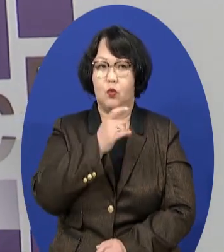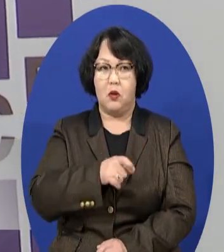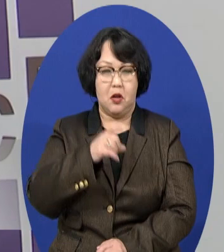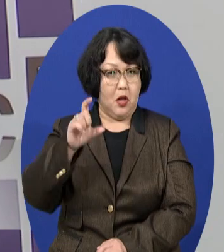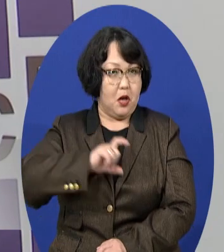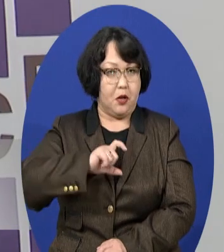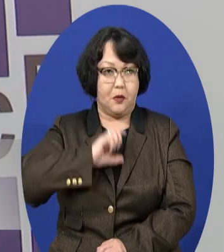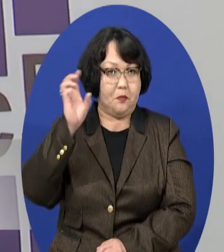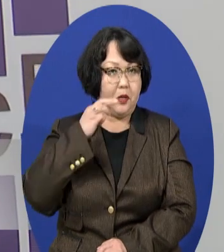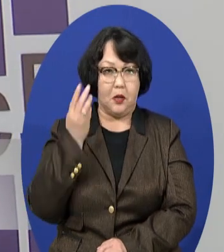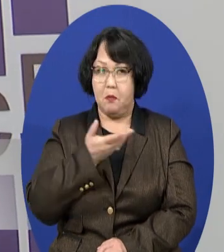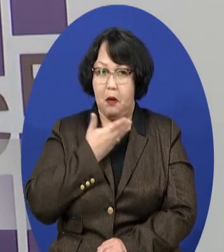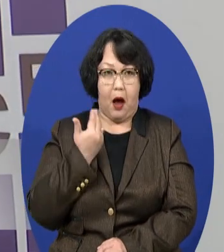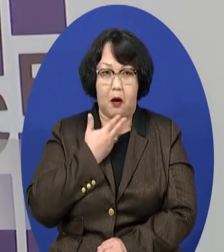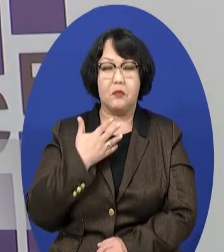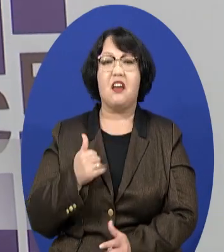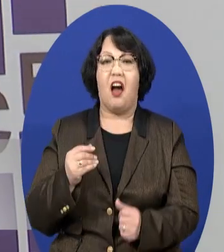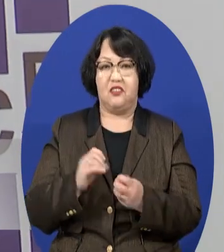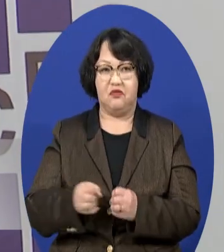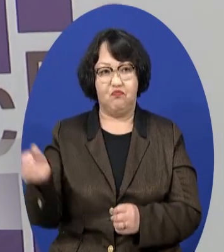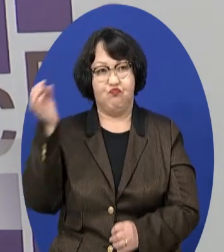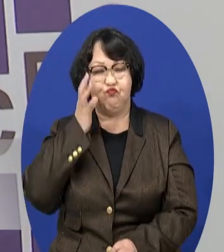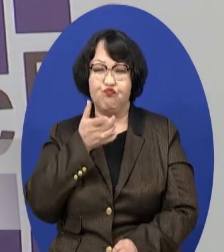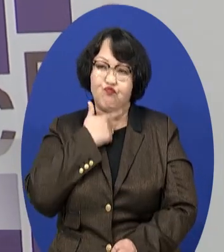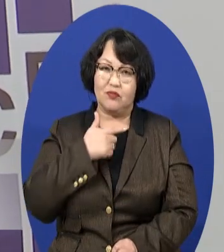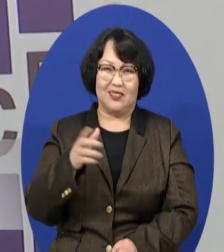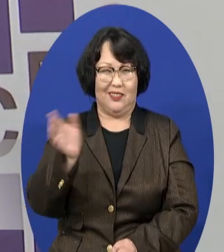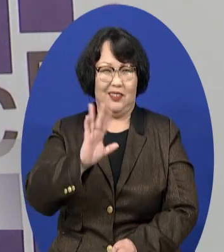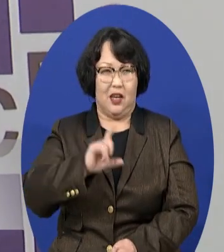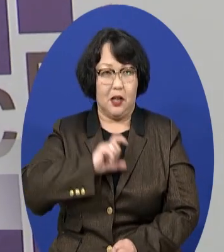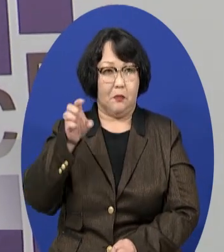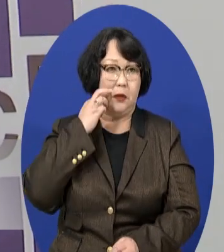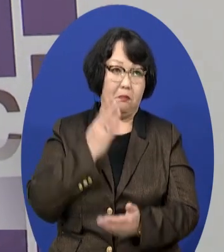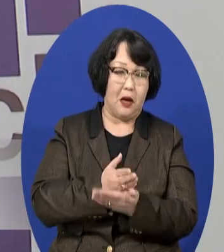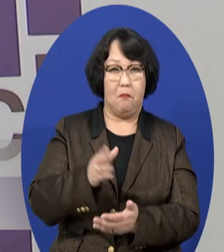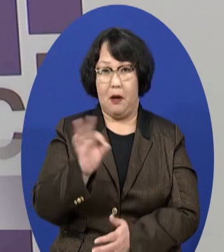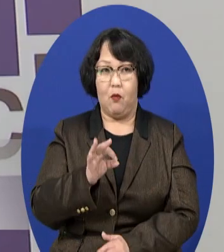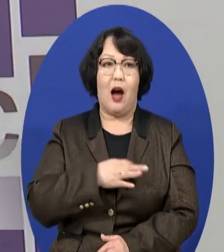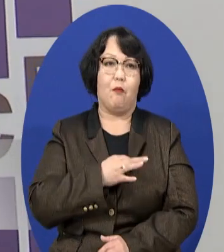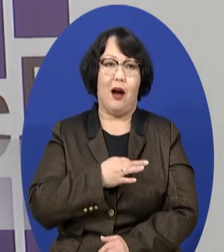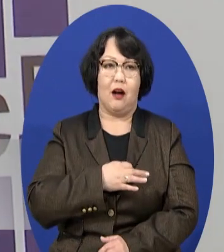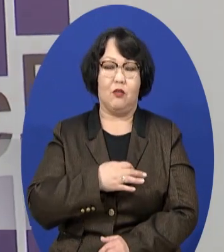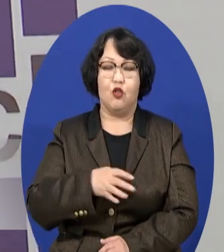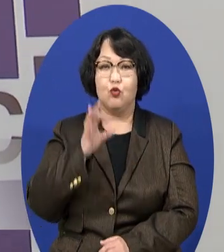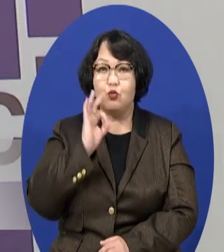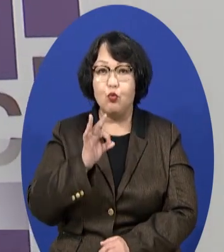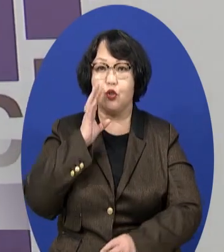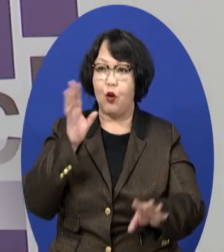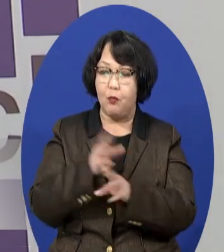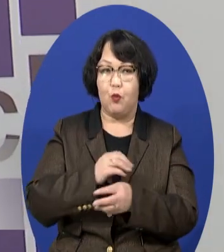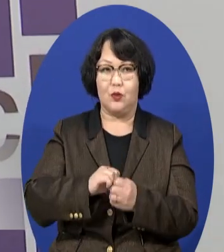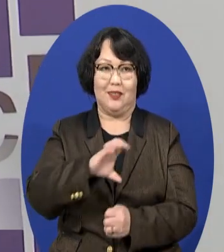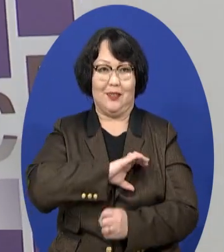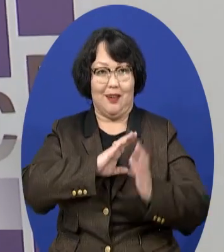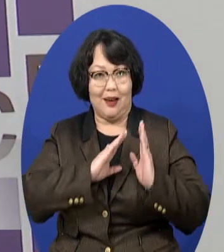мэдэл байхгүй гэж дандаа ярьдаг. А энэ бол эрх мэдэлтэй байхгүй асуудал биш. Зүгээр зөв зөвтэй зохион байгуулалтанд оруулаад сэтгэлтэй